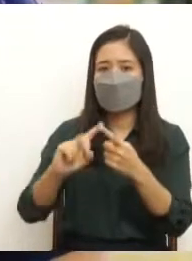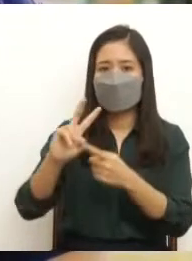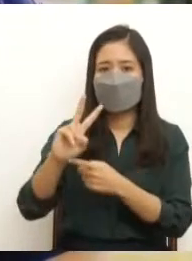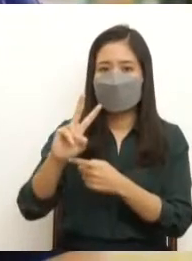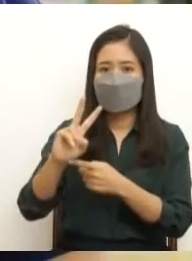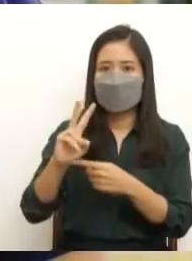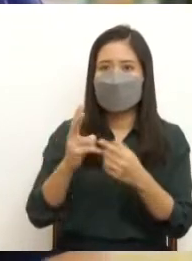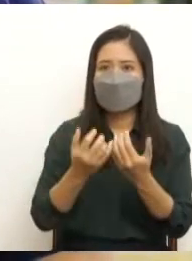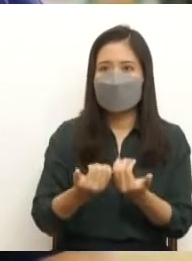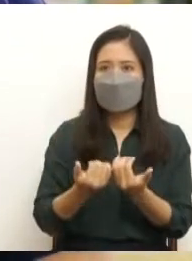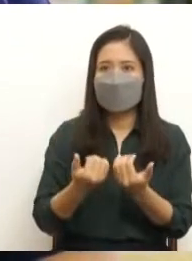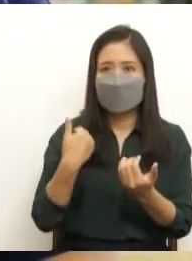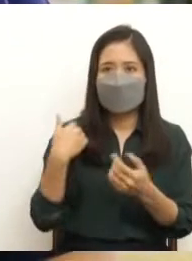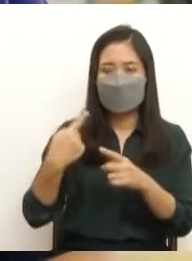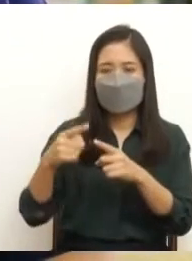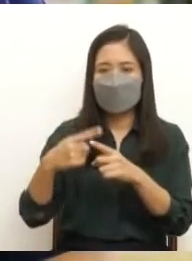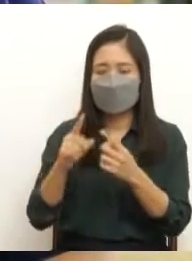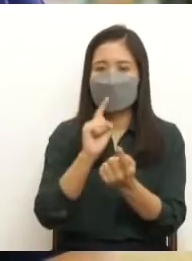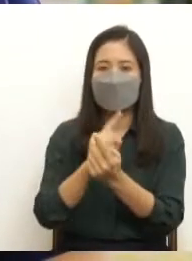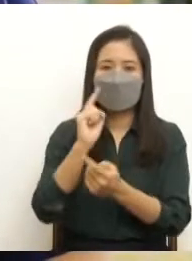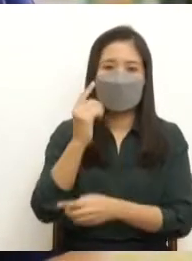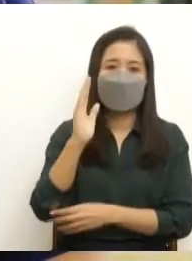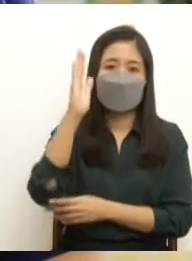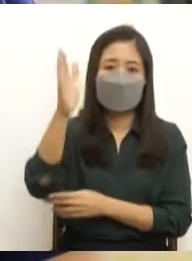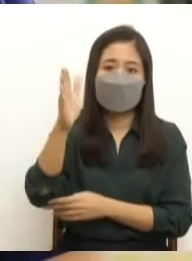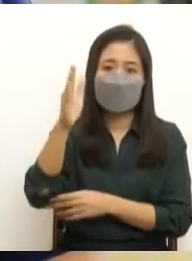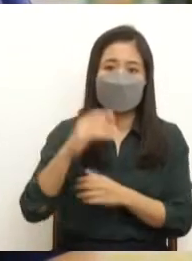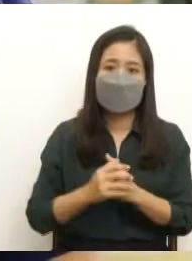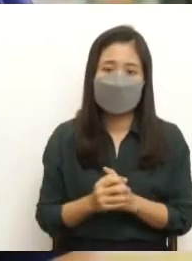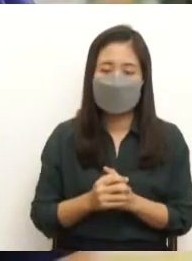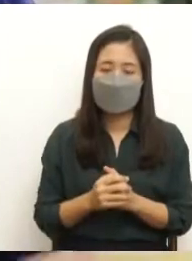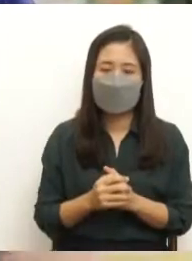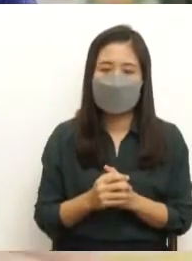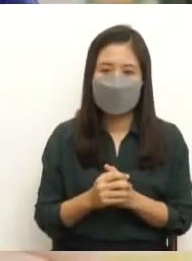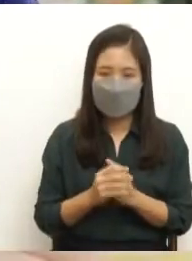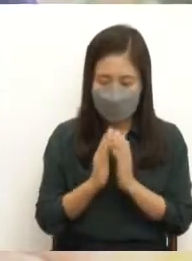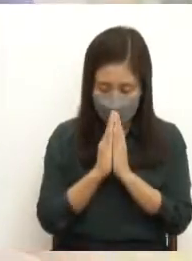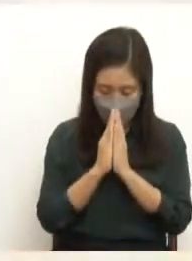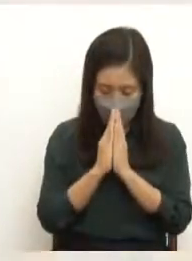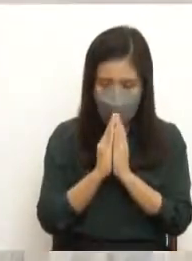2ยังมีอีกมากมายพบกันได้ในโอกาสต่อไปสำหรับวันนี้สวัสดีค่ะ